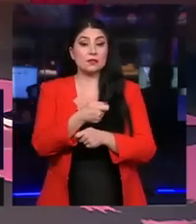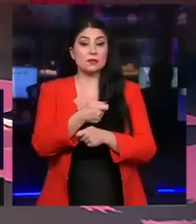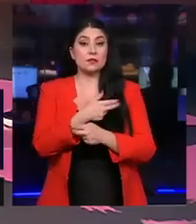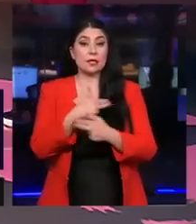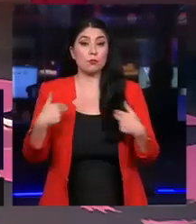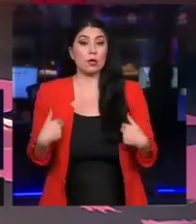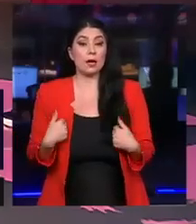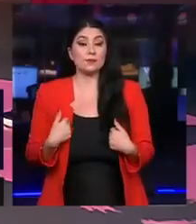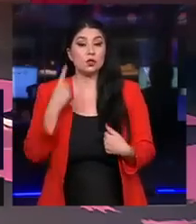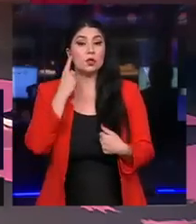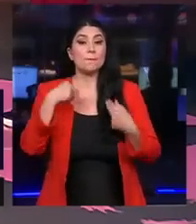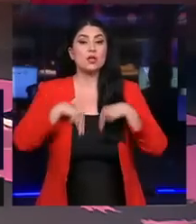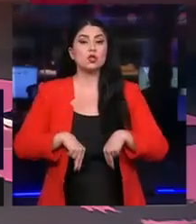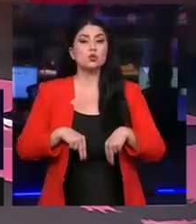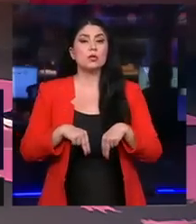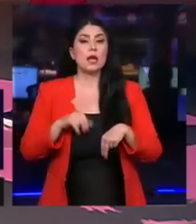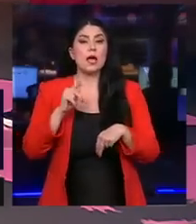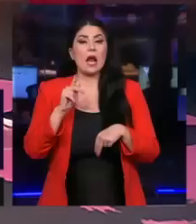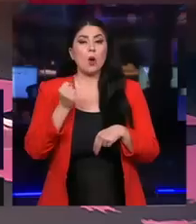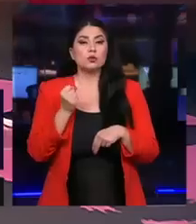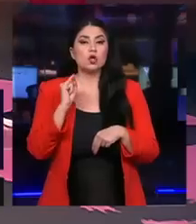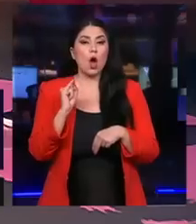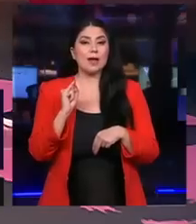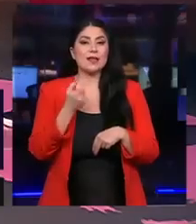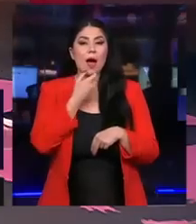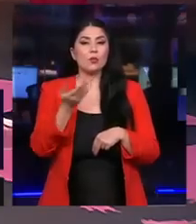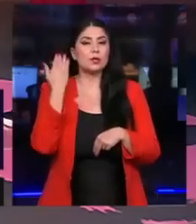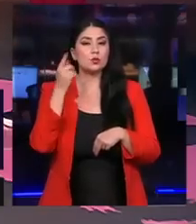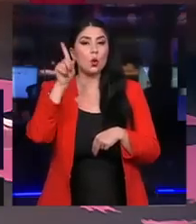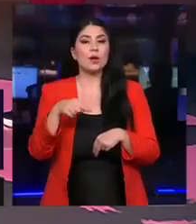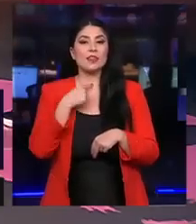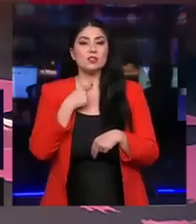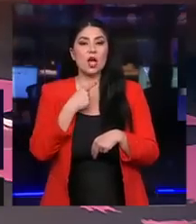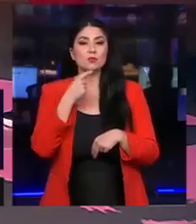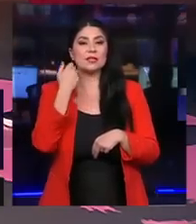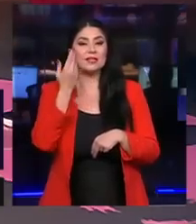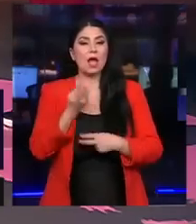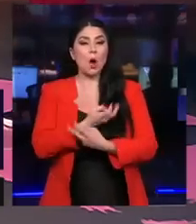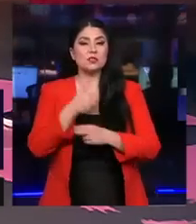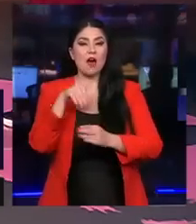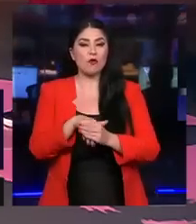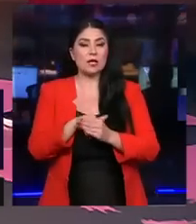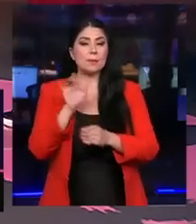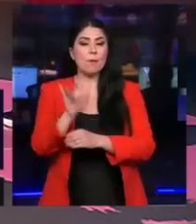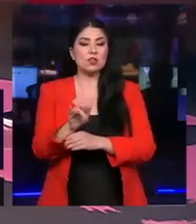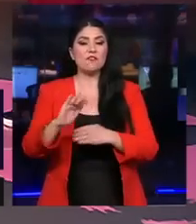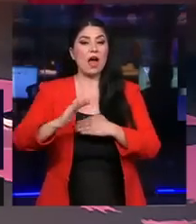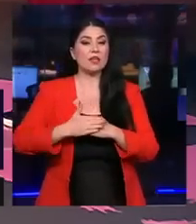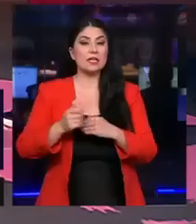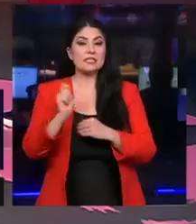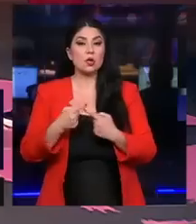că președintele Klaus Iohannis declara anul trecut în decembrie, atunci când Austria a votat împotriva aderării țării noastre